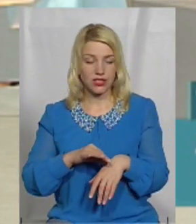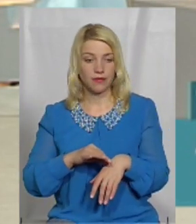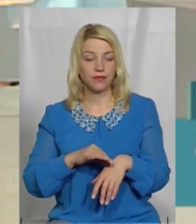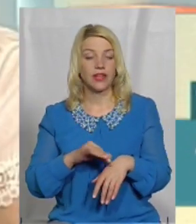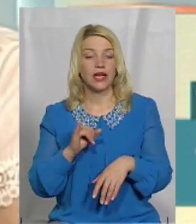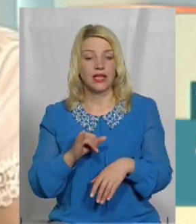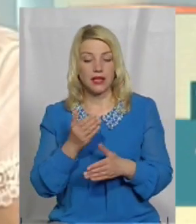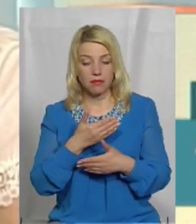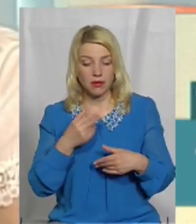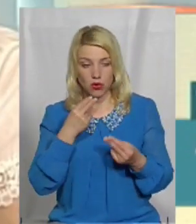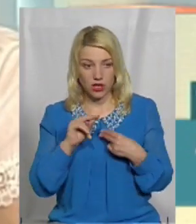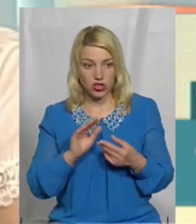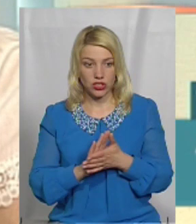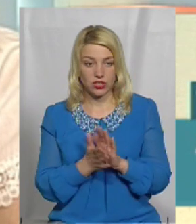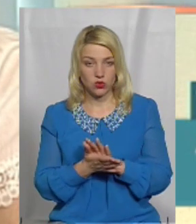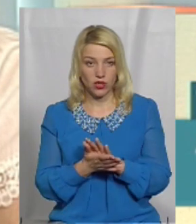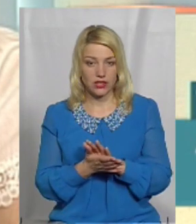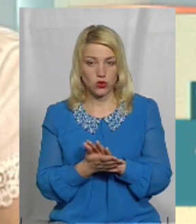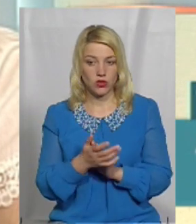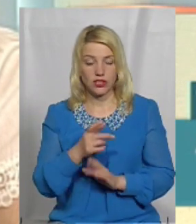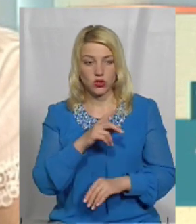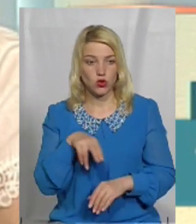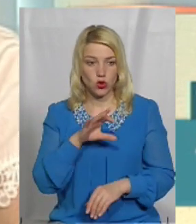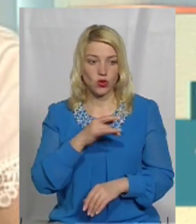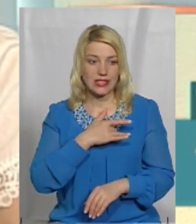і ми покращили ситуацію щодо